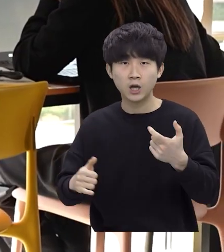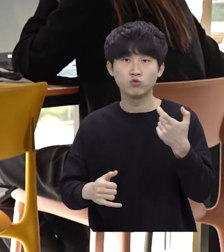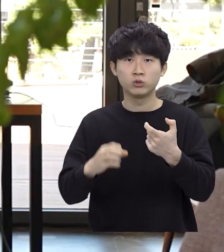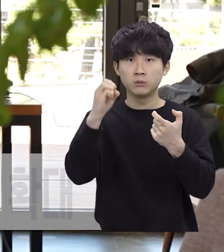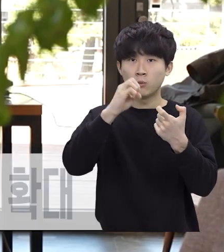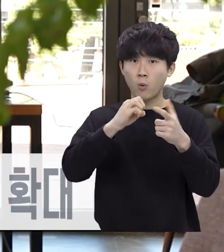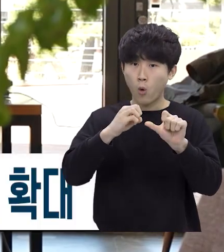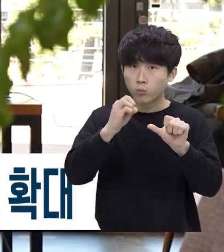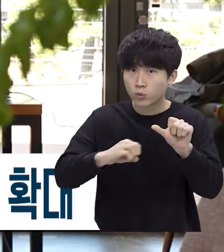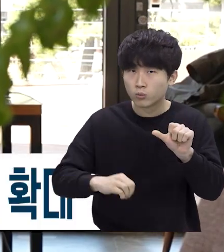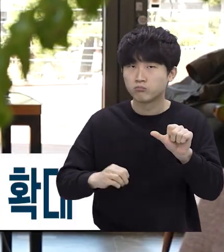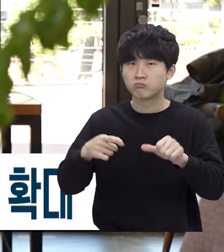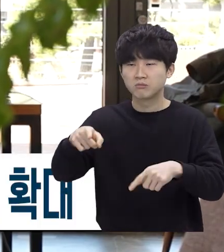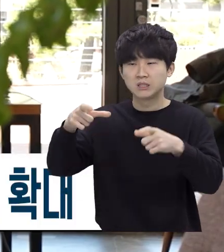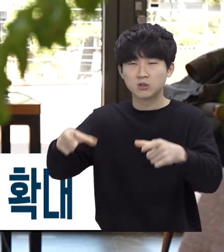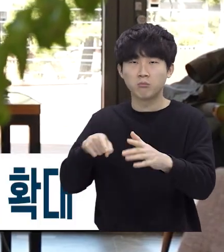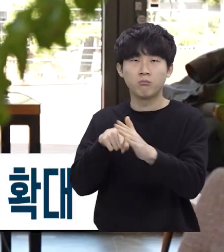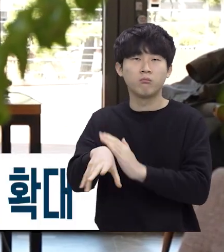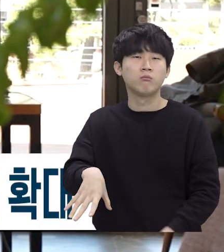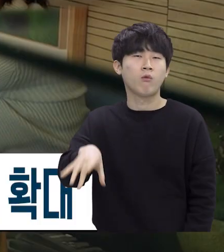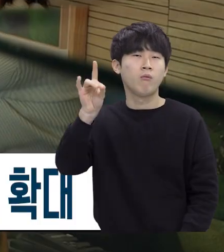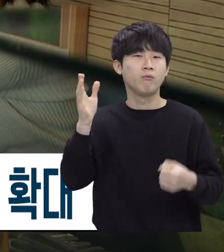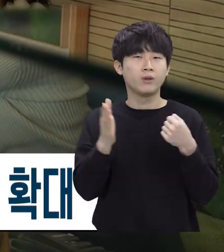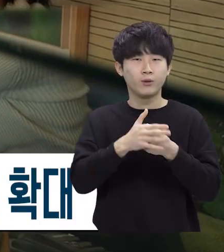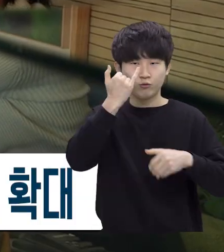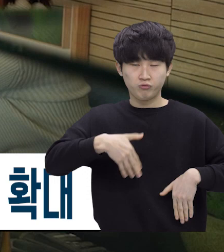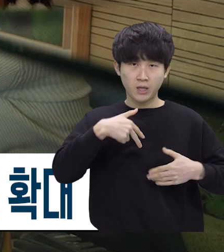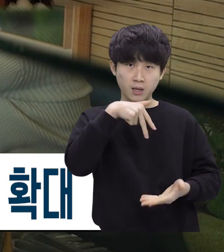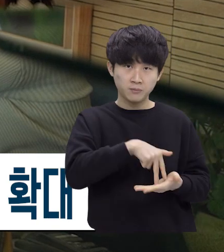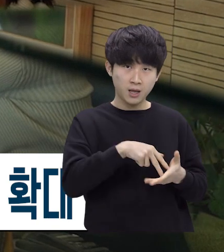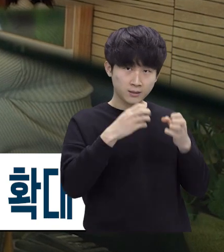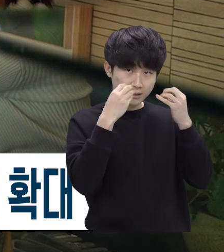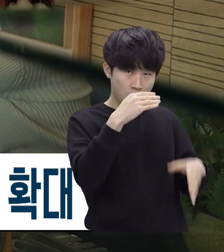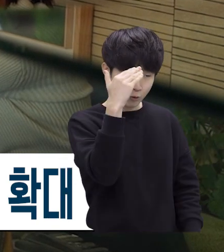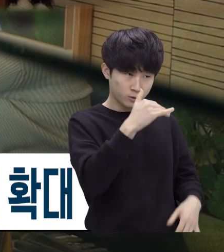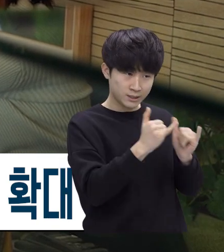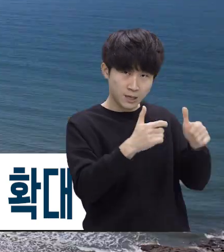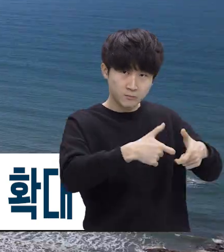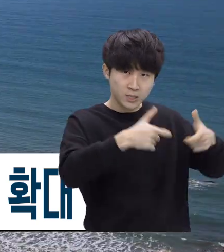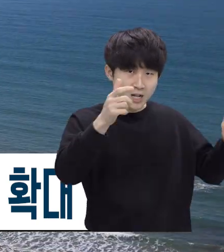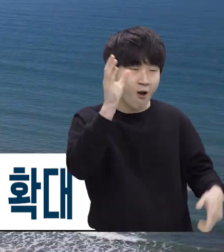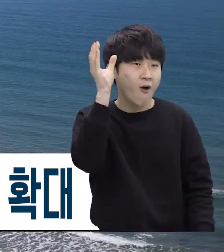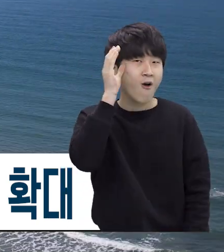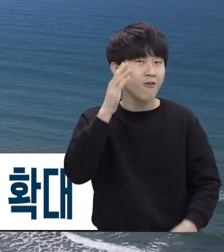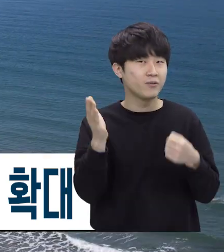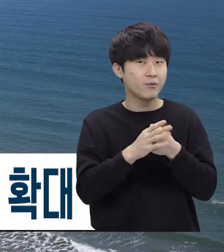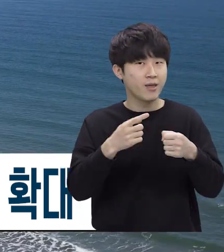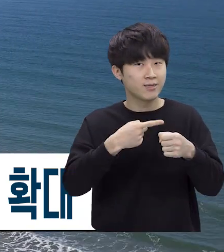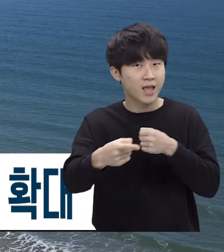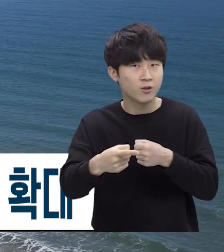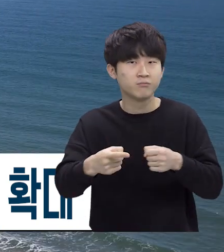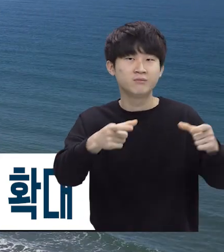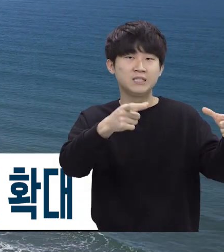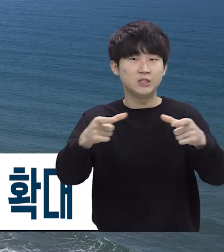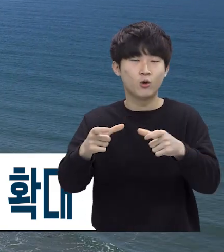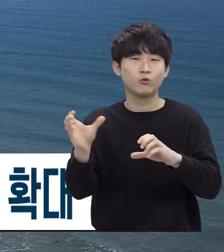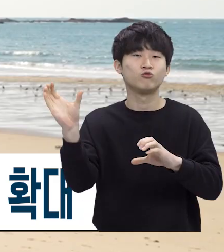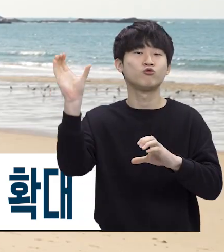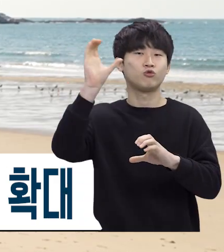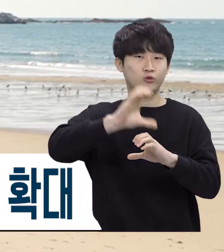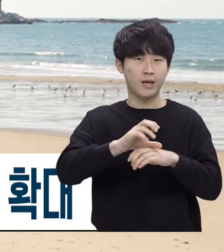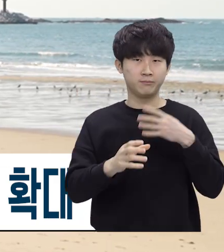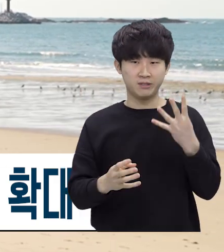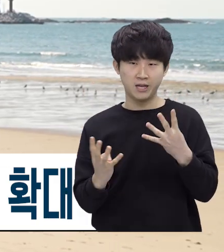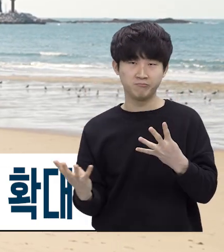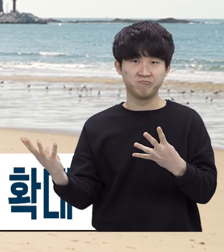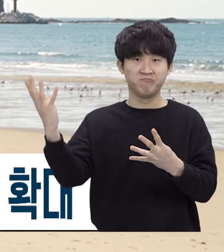중 65%가 해당 지역 방문 경험이 전혀 없었던 것으로 나타나 충남의 신규 관광객 유치에 마중물 역할을 한